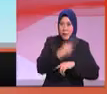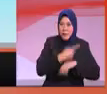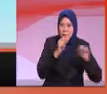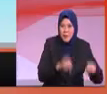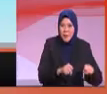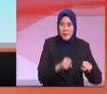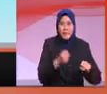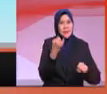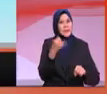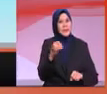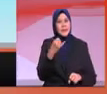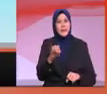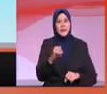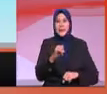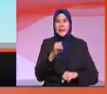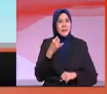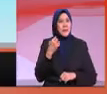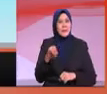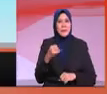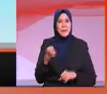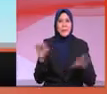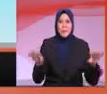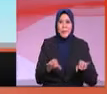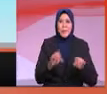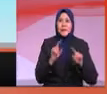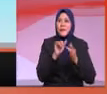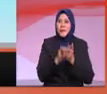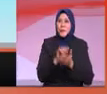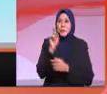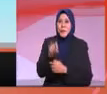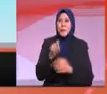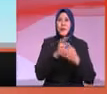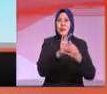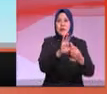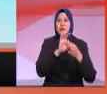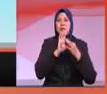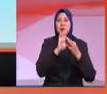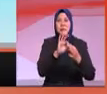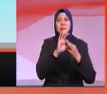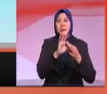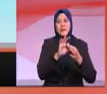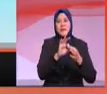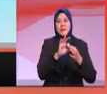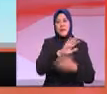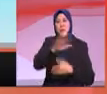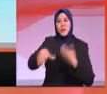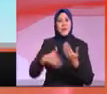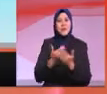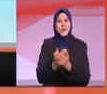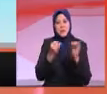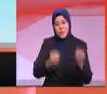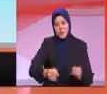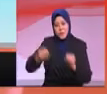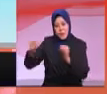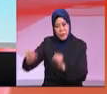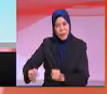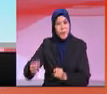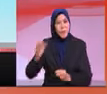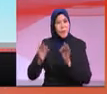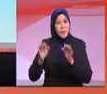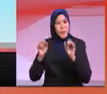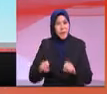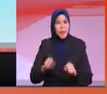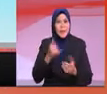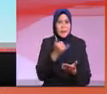tak mampu laksanakan. Jadi inilah yang kita perlukan kerjasama yang padu daripada setiap individu. Kalau